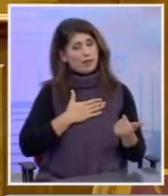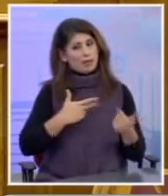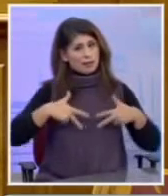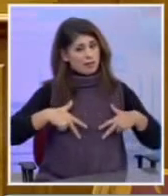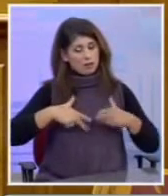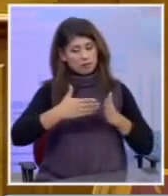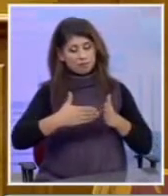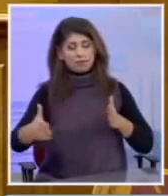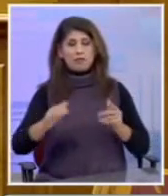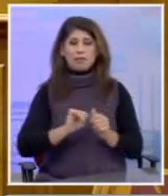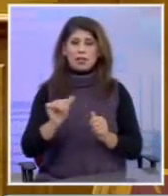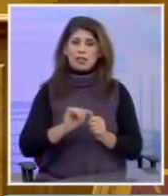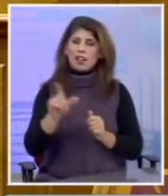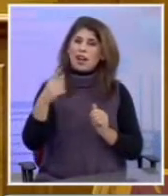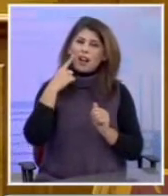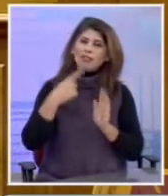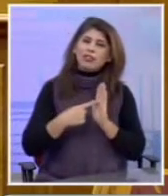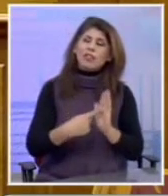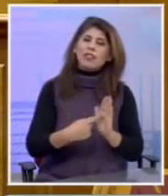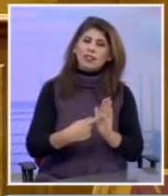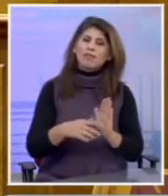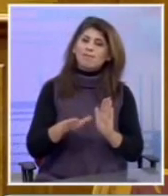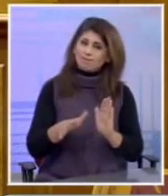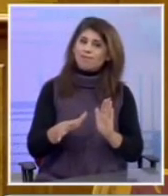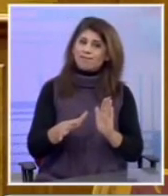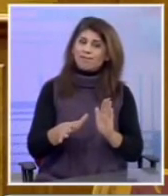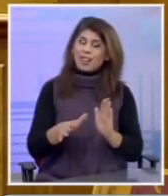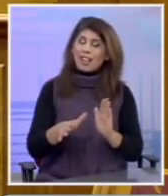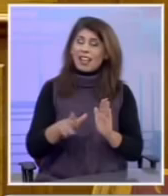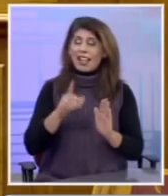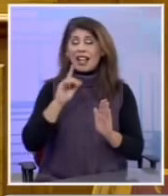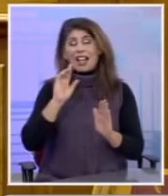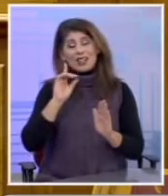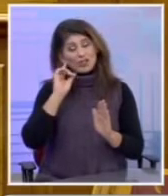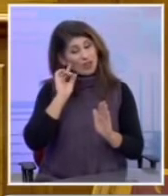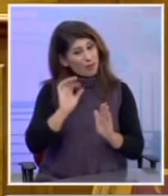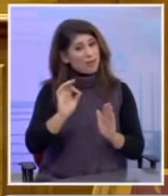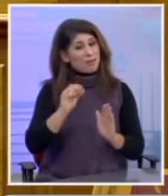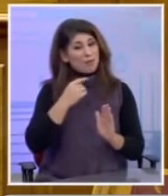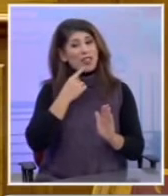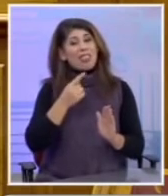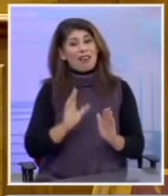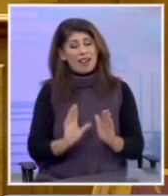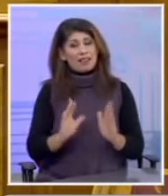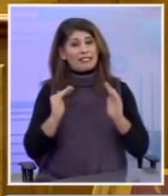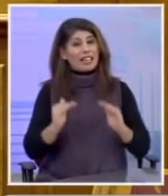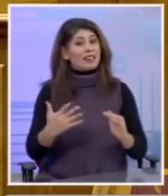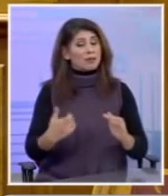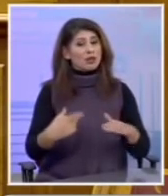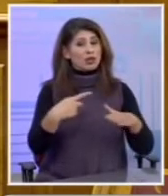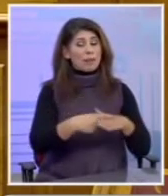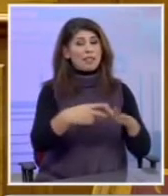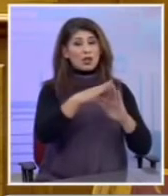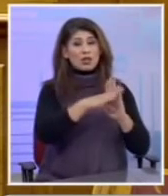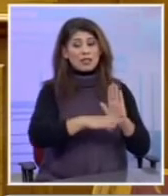μήνες, δείχνει ότι προφανώς σκοπίμως αγνοείται την κατάσταση στην οποία βρισκόταν το τραπεζικό σύστημα